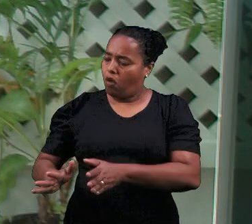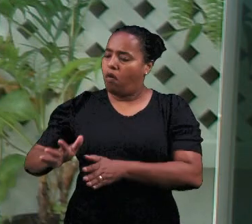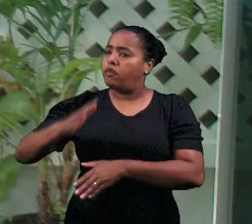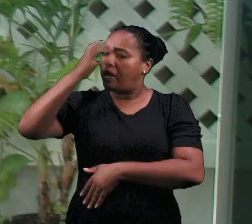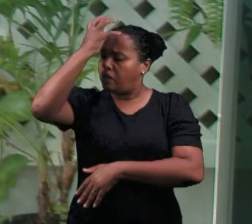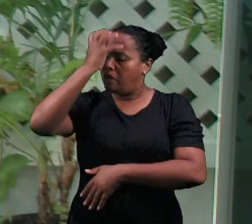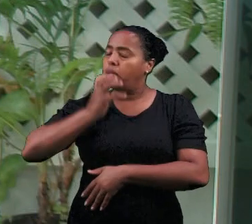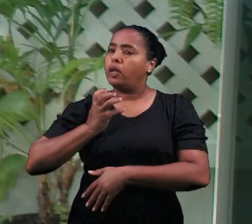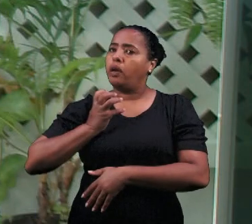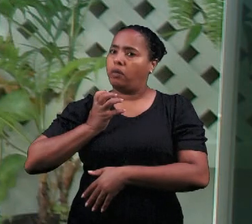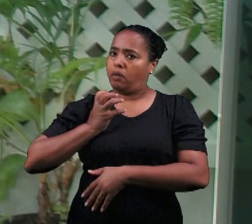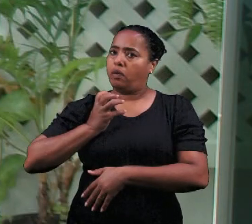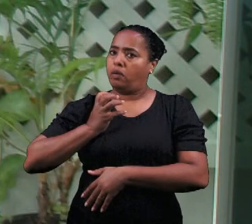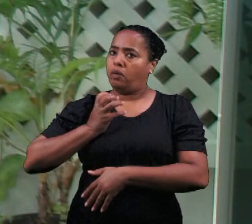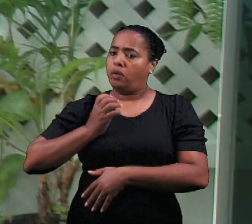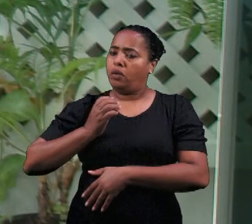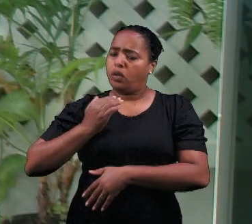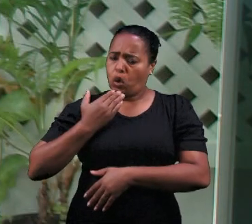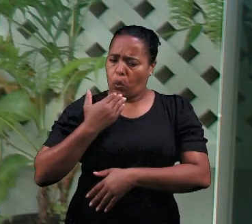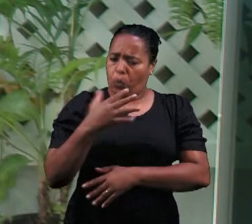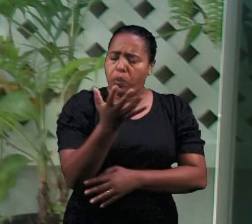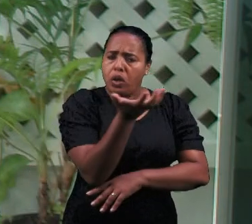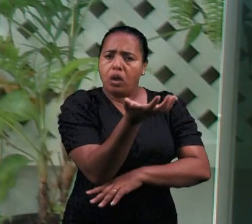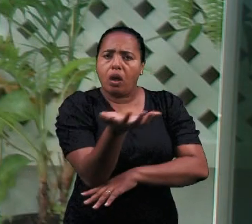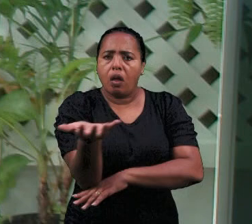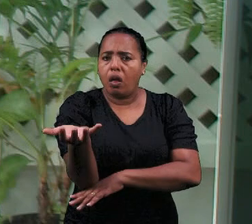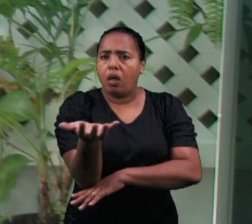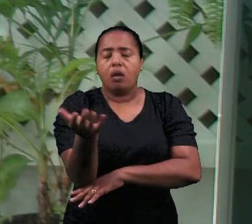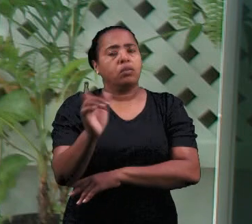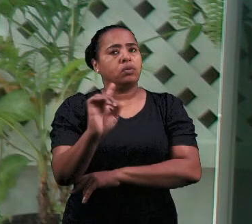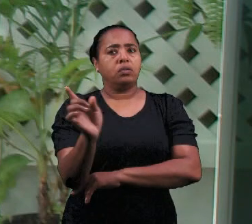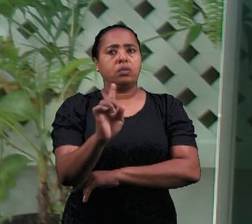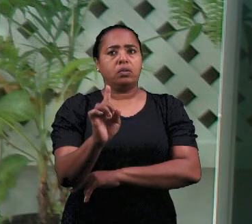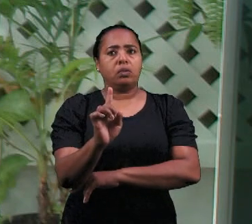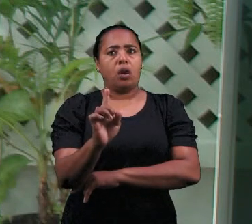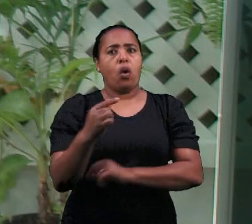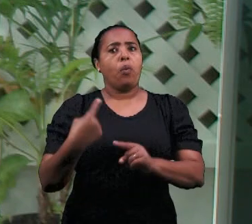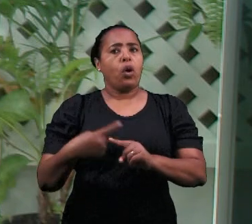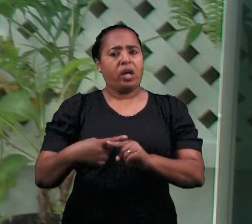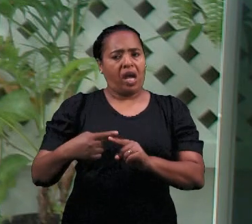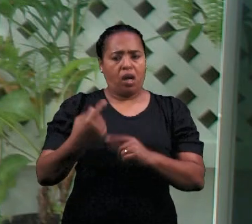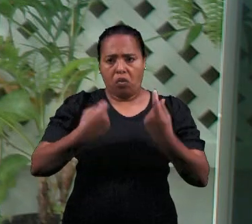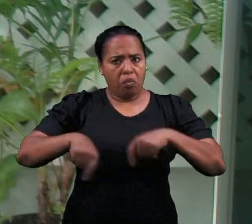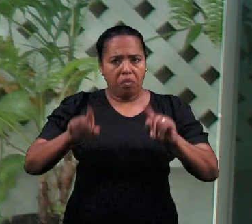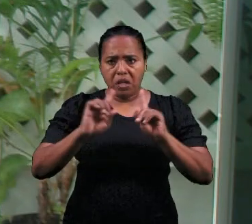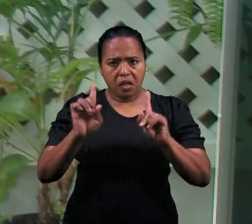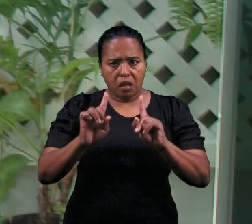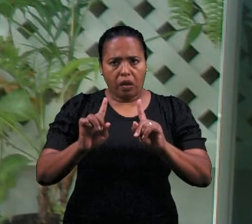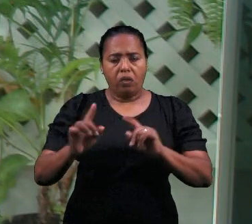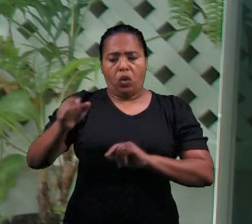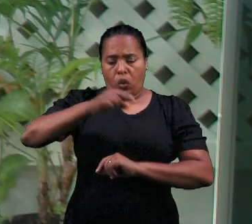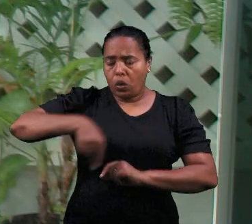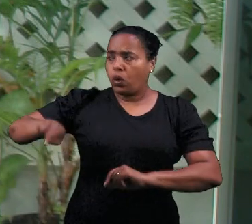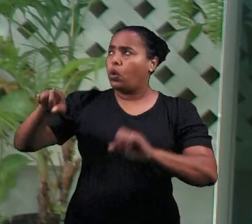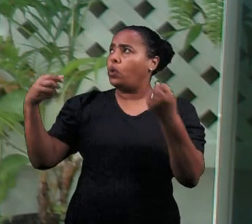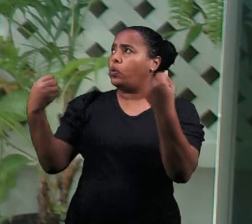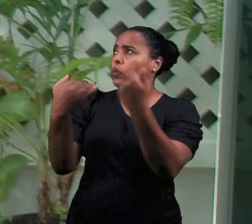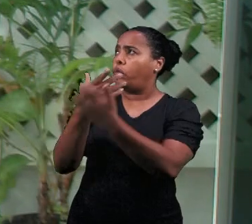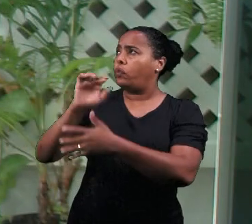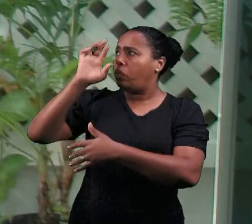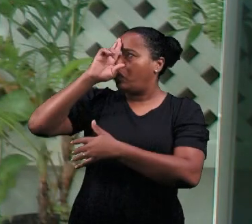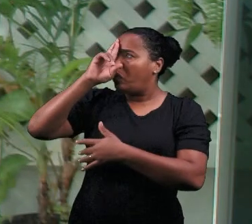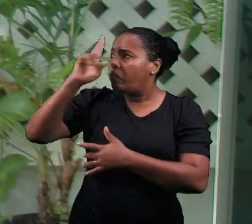exploiter les autres qui sont en train de travailler, qui contribuent. Ils ne vont pas faire cela parce que notre peuple, c'est un peuple sérieux. Personne n'est en train de demander de